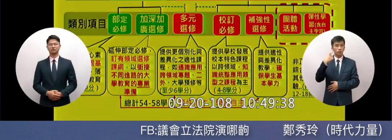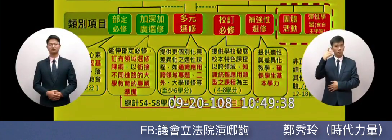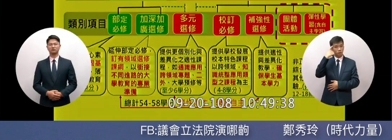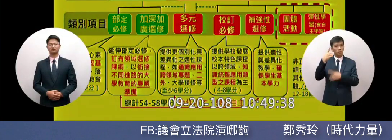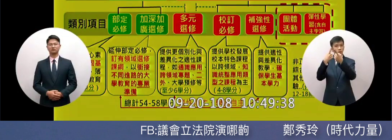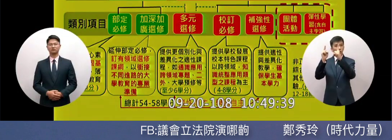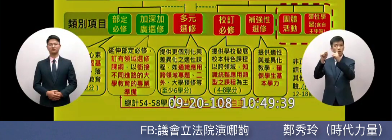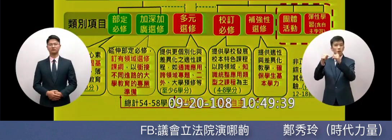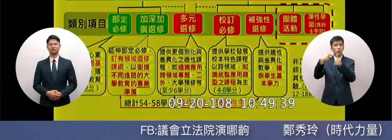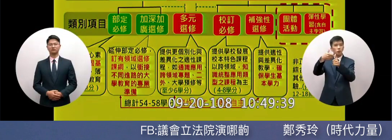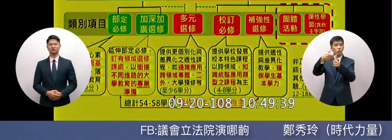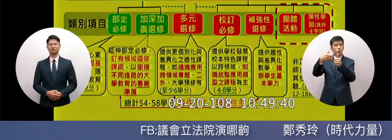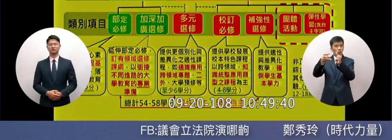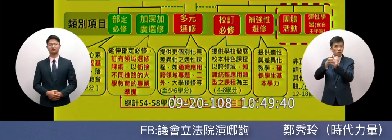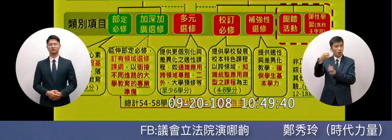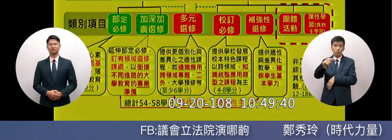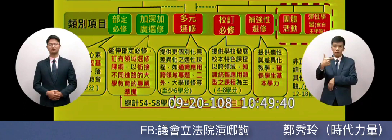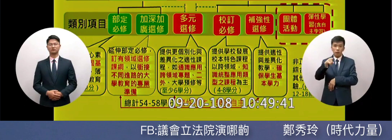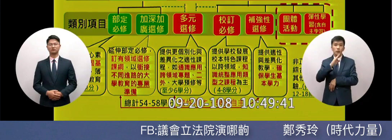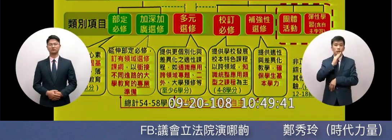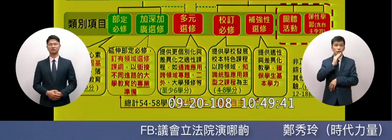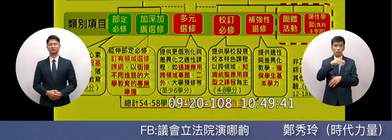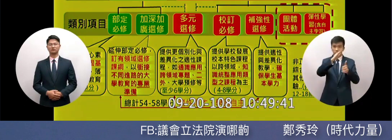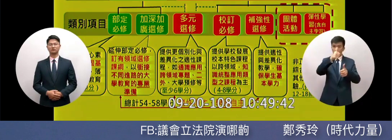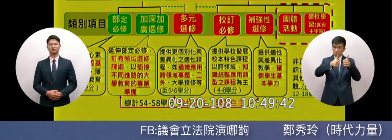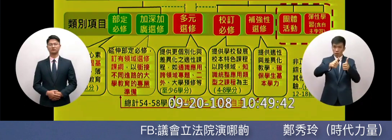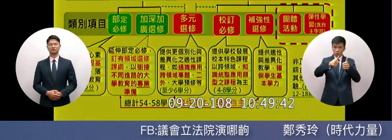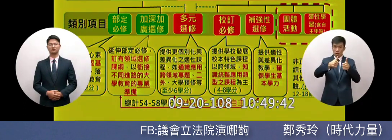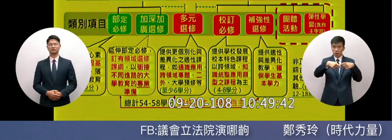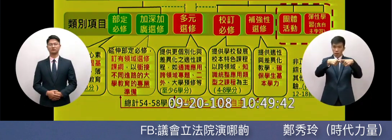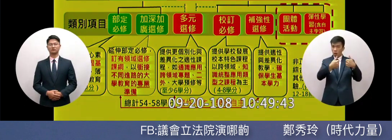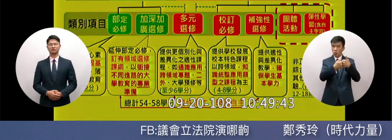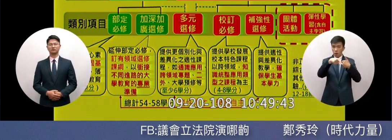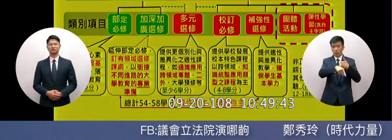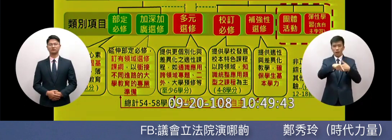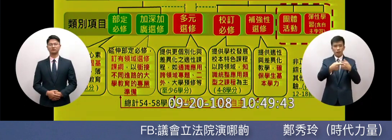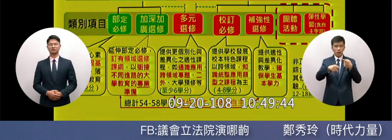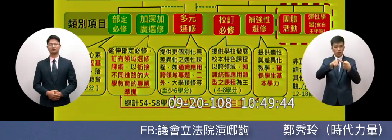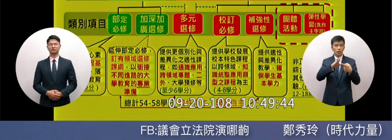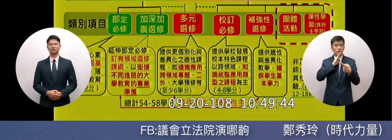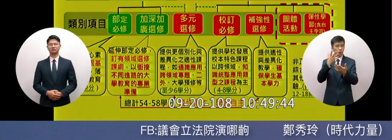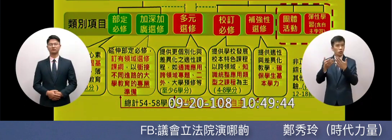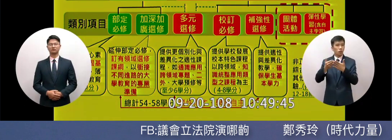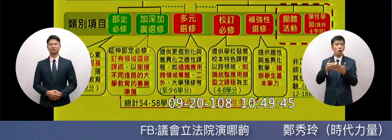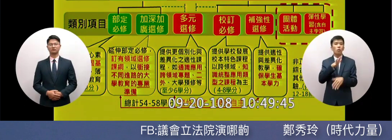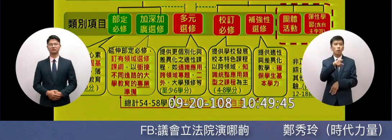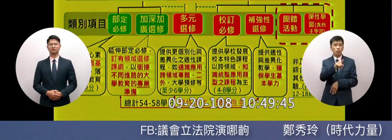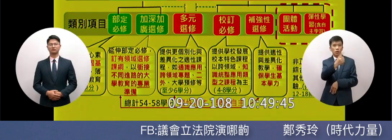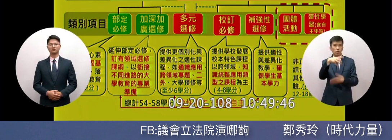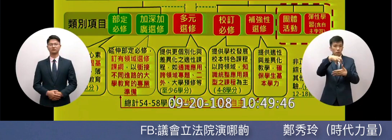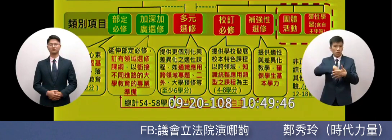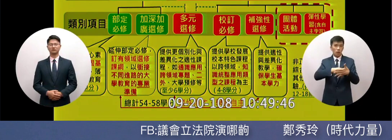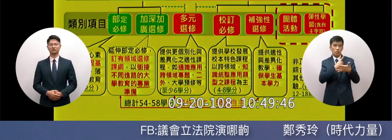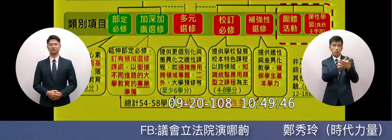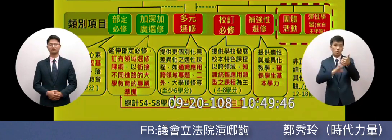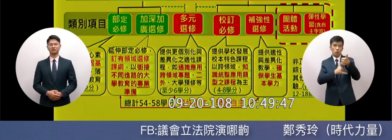怪这个教育部啊，只怪招联会，他应该最清楚啊，他是大学的校长组成的，大学生选